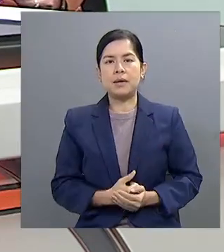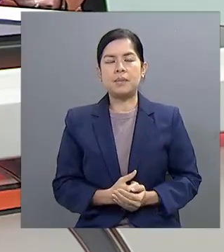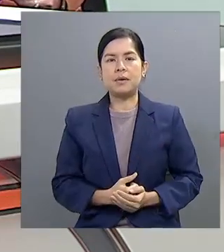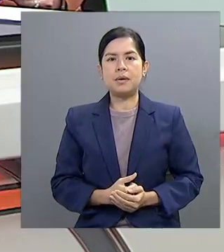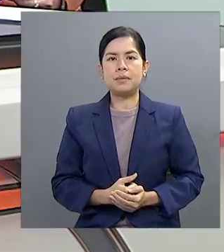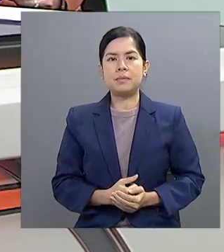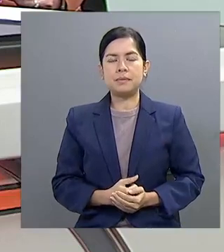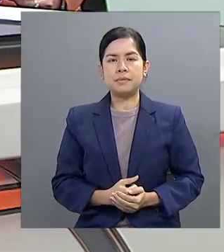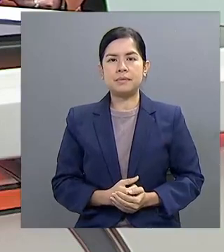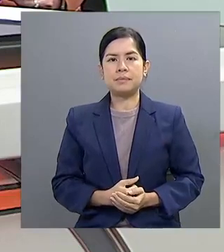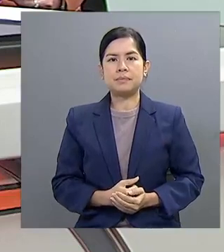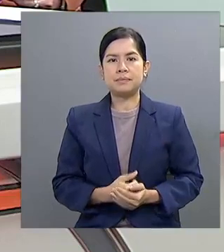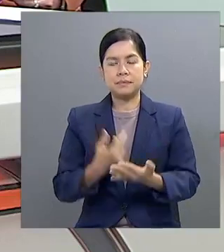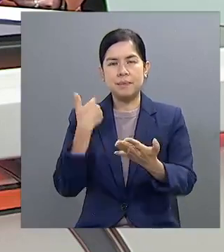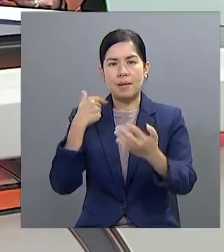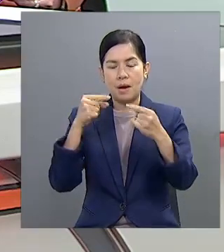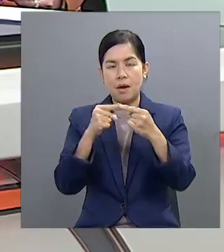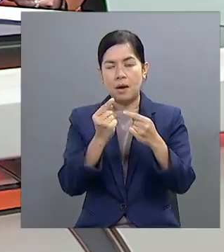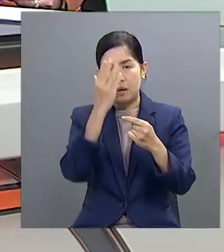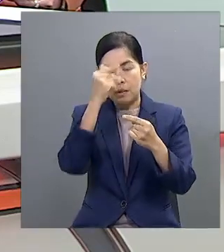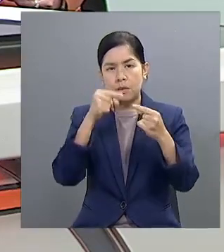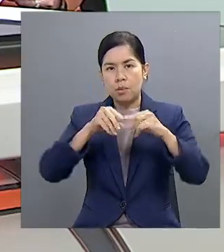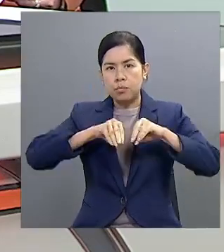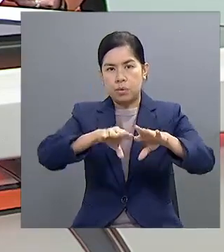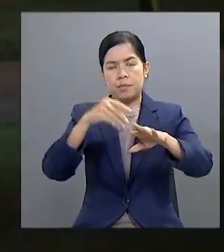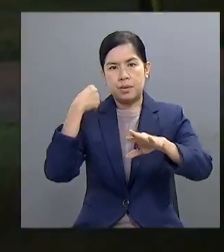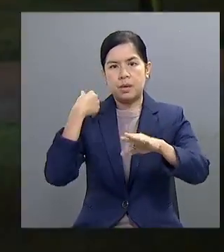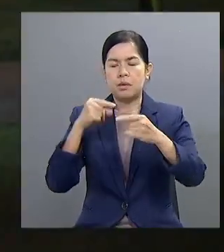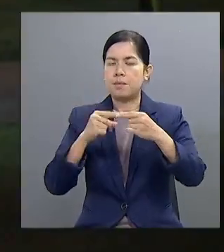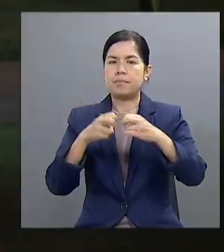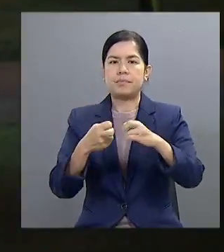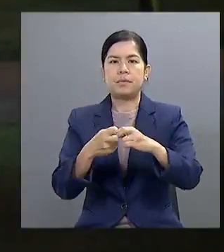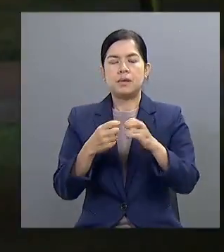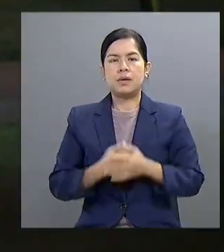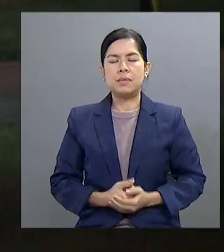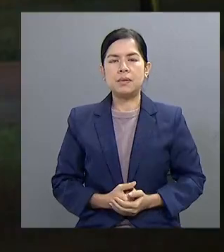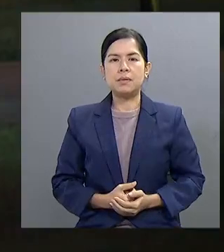ใจในเหตุการณ์ที่เกิดขึ้นจนลุกลามกลายเป็นเหตุวุ่นวายค่ะอ่ะ